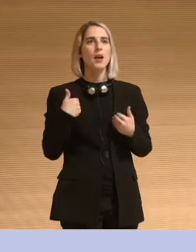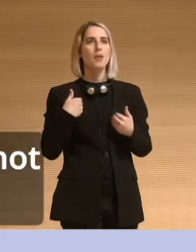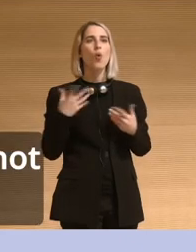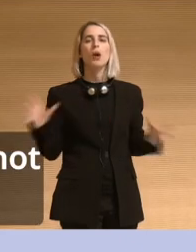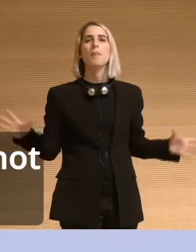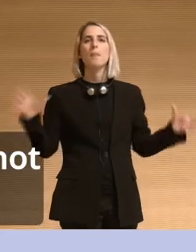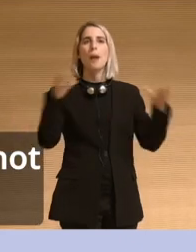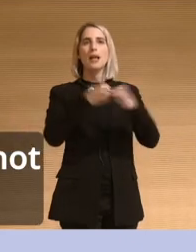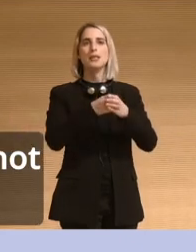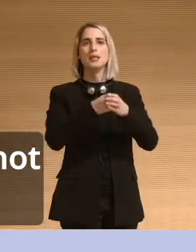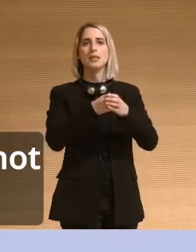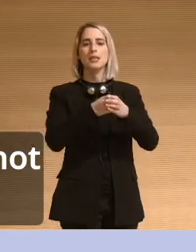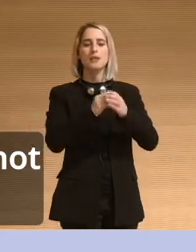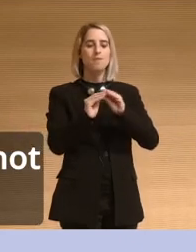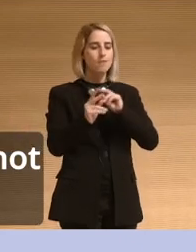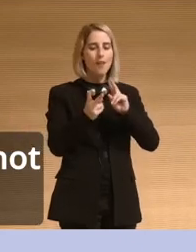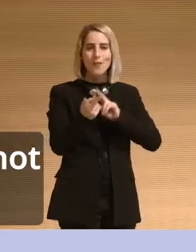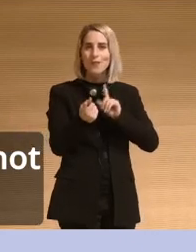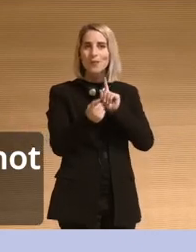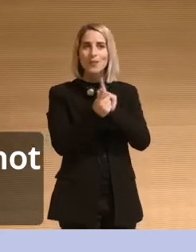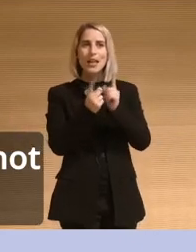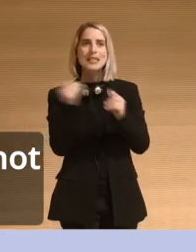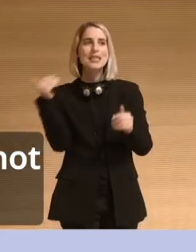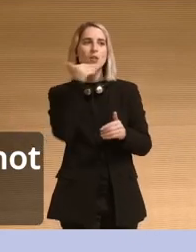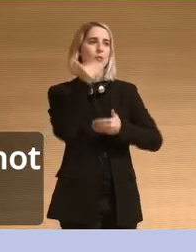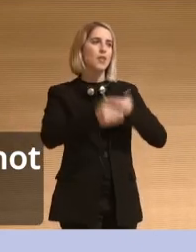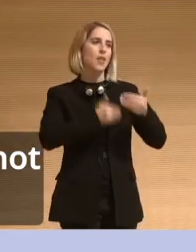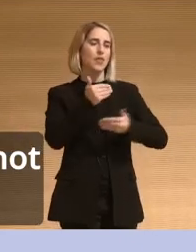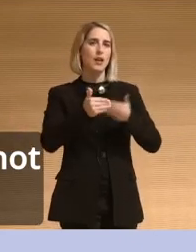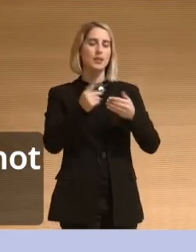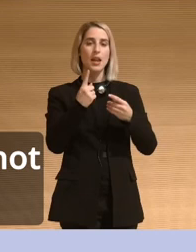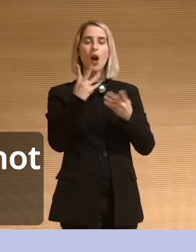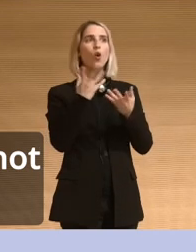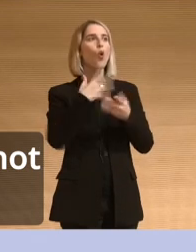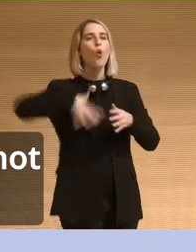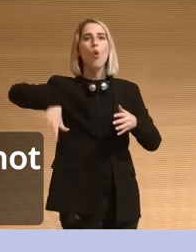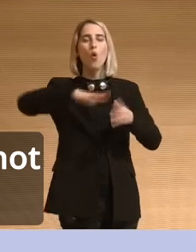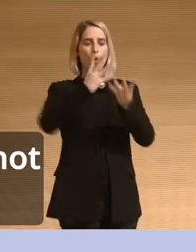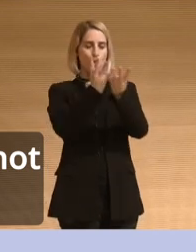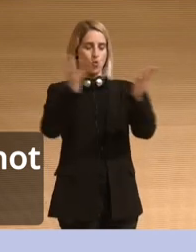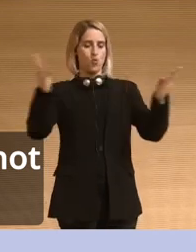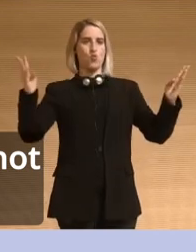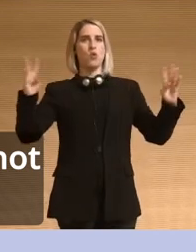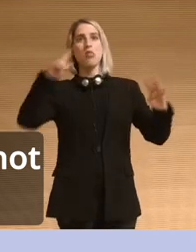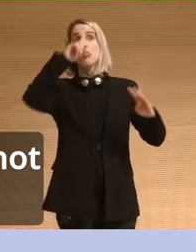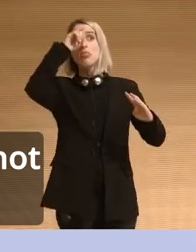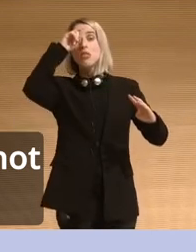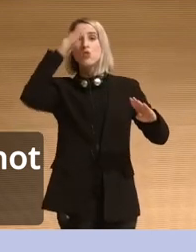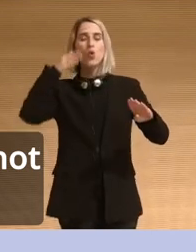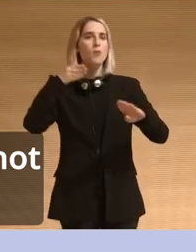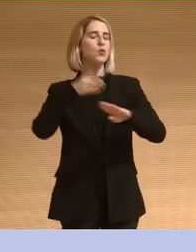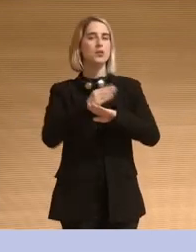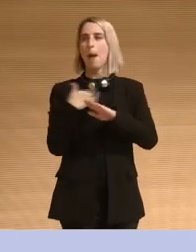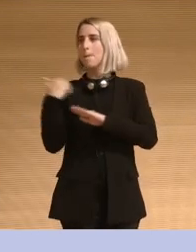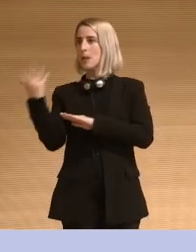βρεθήκαμε μέσα από σύντομες διαδικασίες σε έναν περίκλειστο χώρο, δύσκολο να προσεγγιστεί από τους απ'